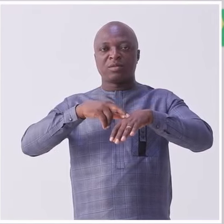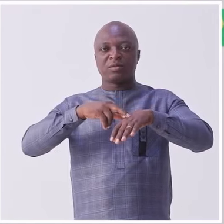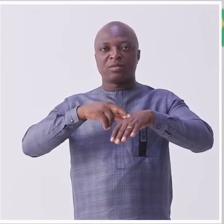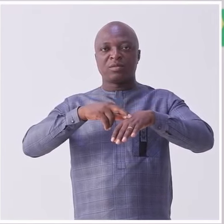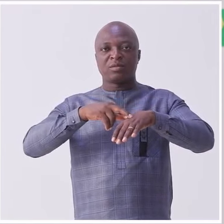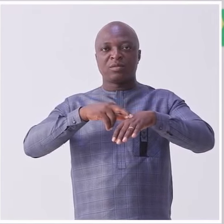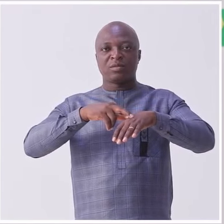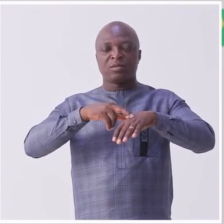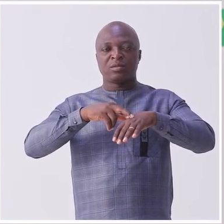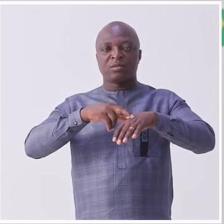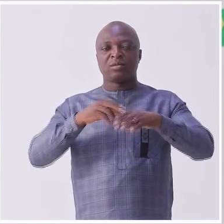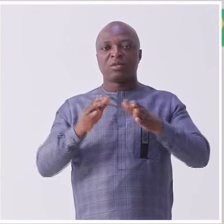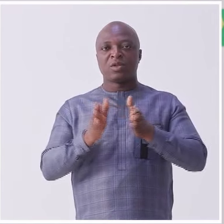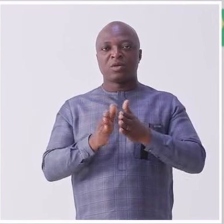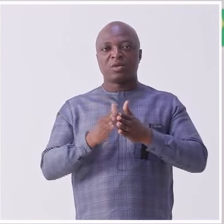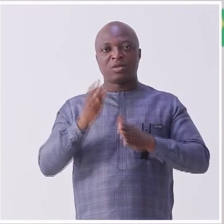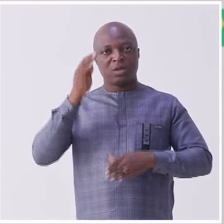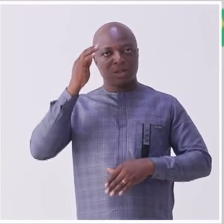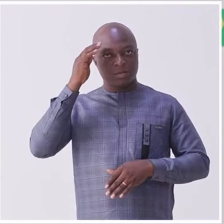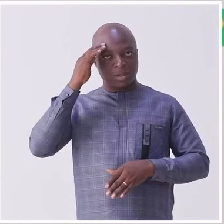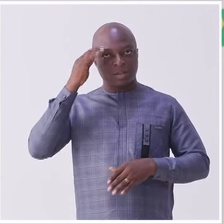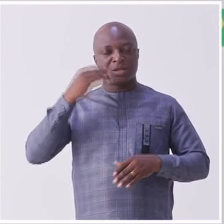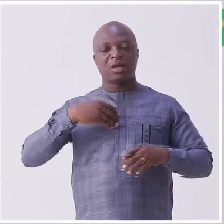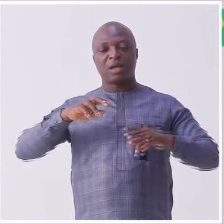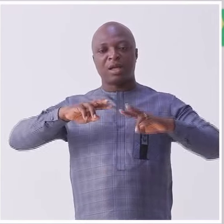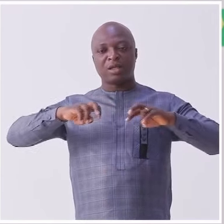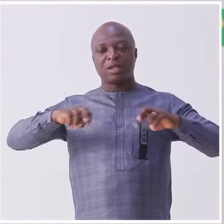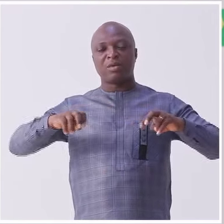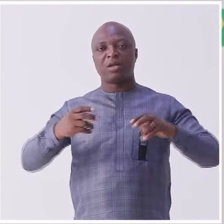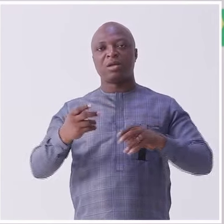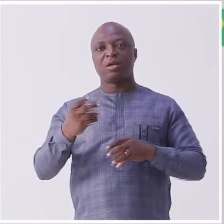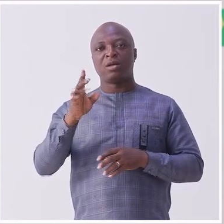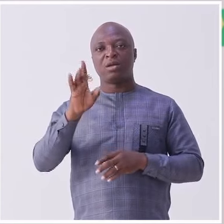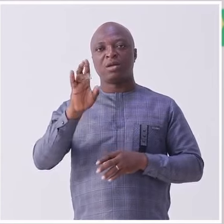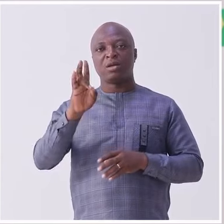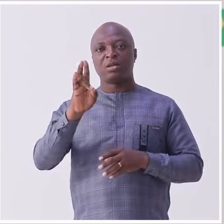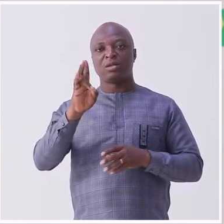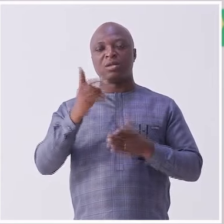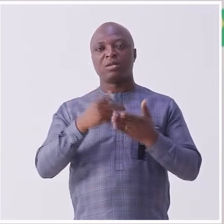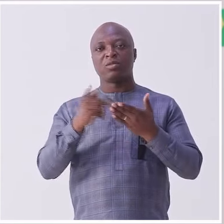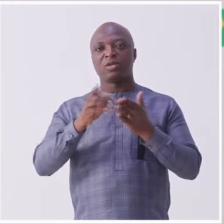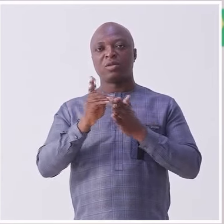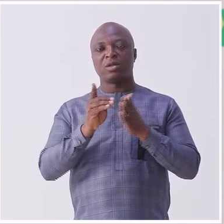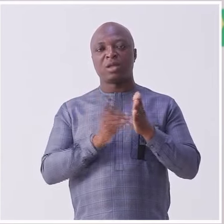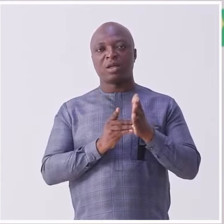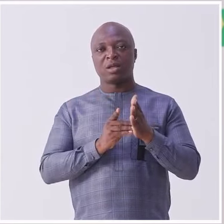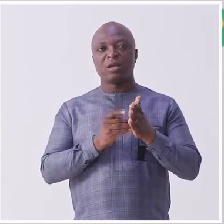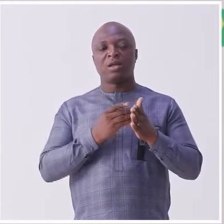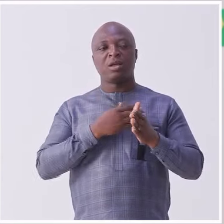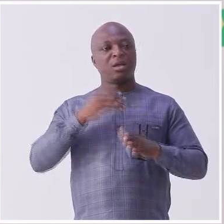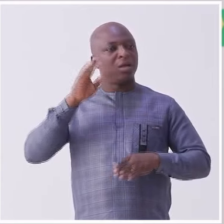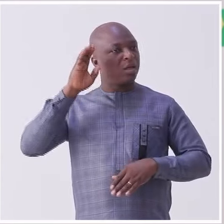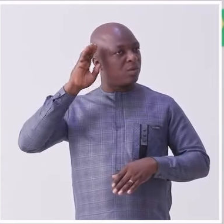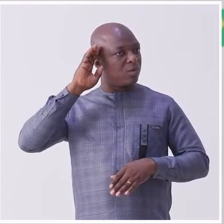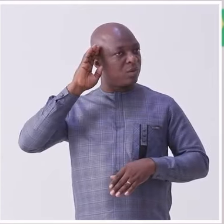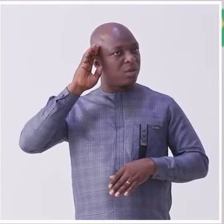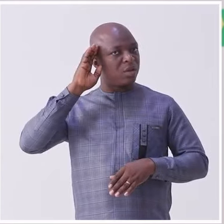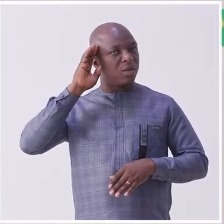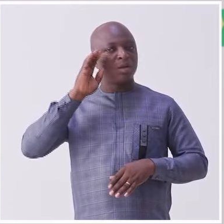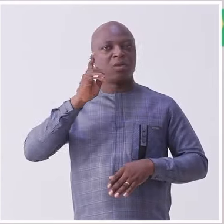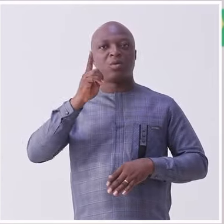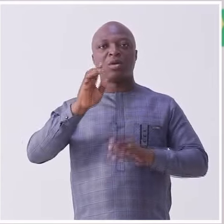République. Le Conseil des ministres a examiné sept projets de décret et écouté